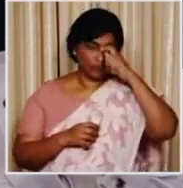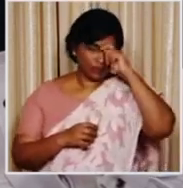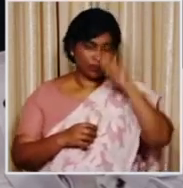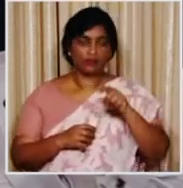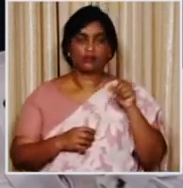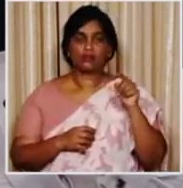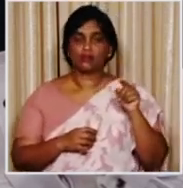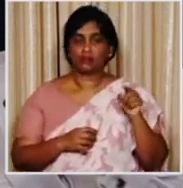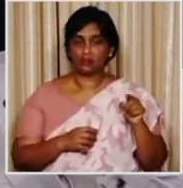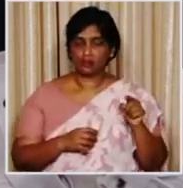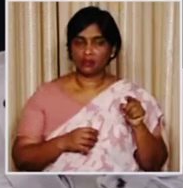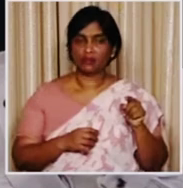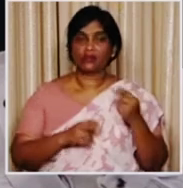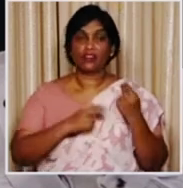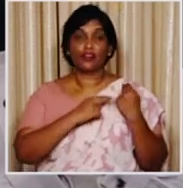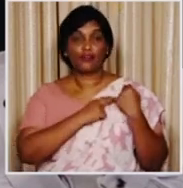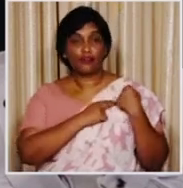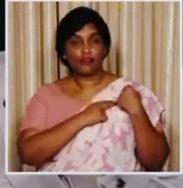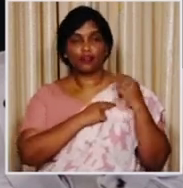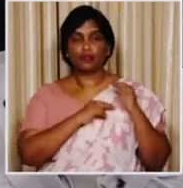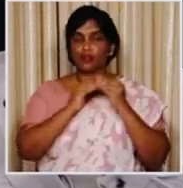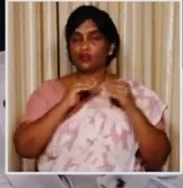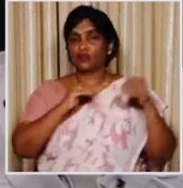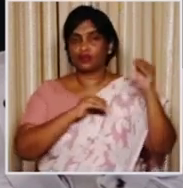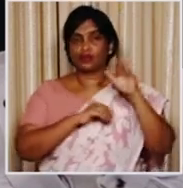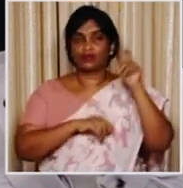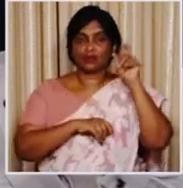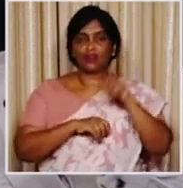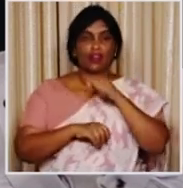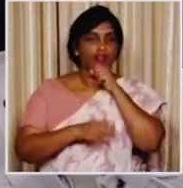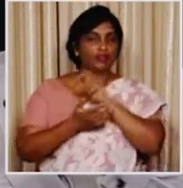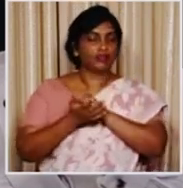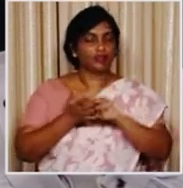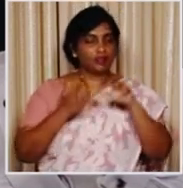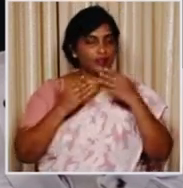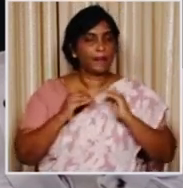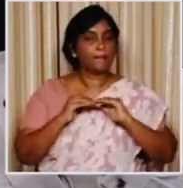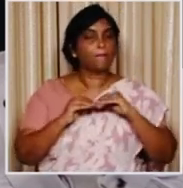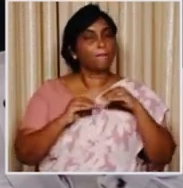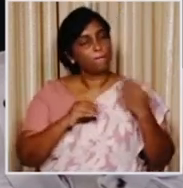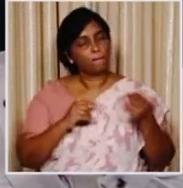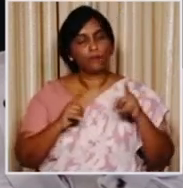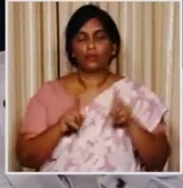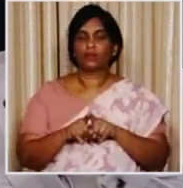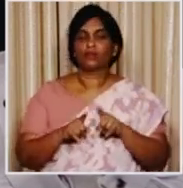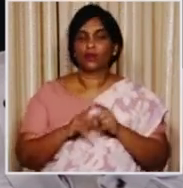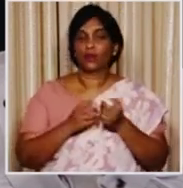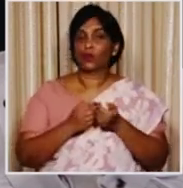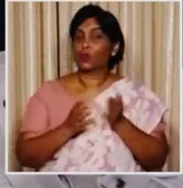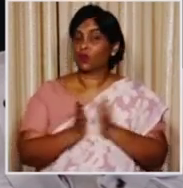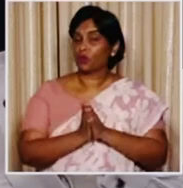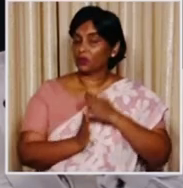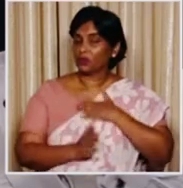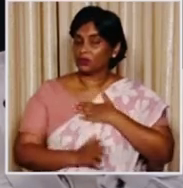අර බගකීම් දරන උසස් නිලධාරියෙක් විශ්‍රාම ගියාට පසු පසුව වුණත් තමන්ගේ